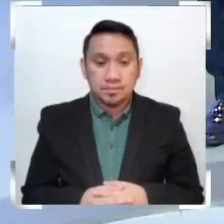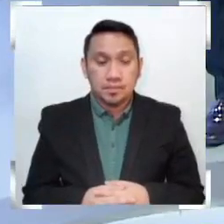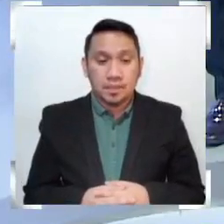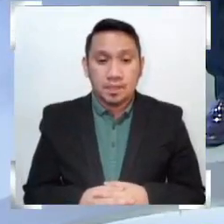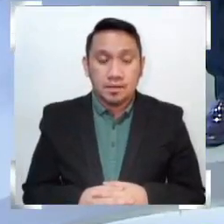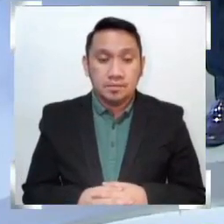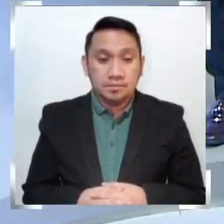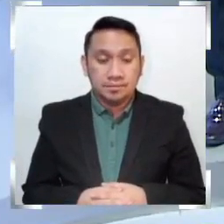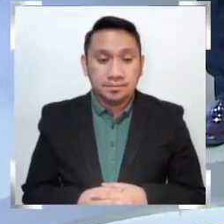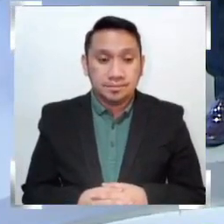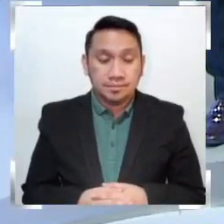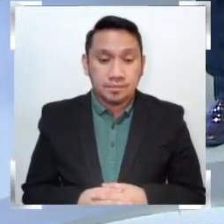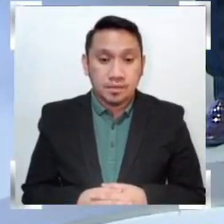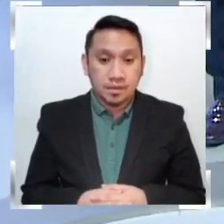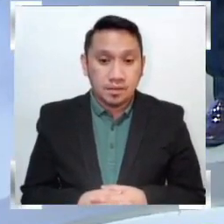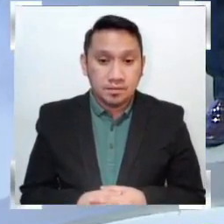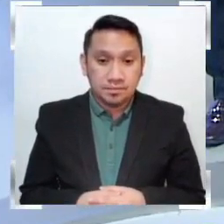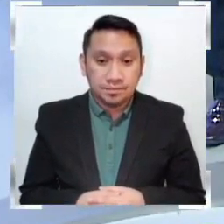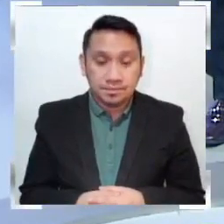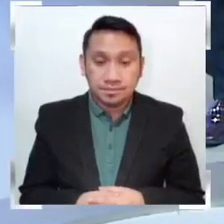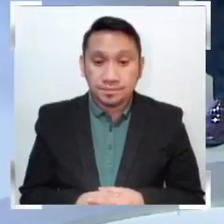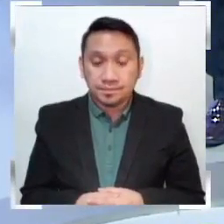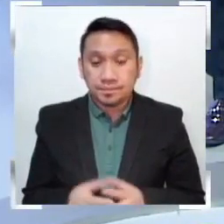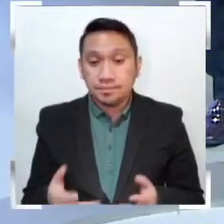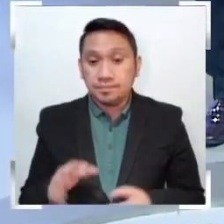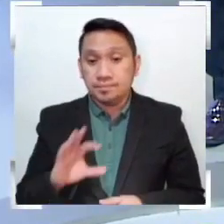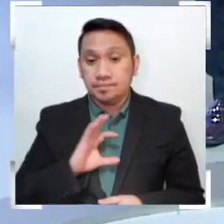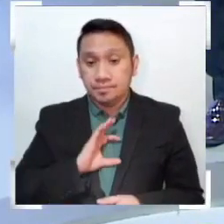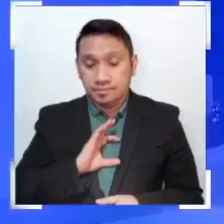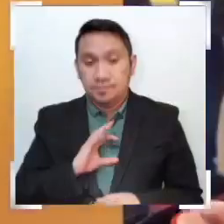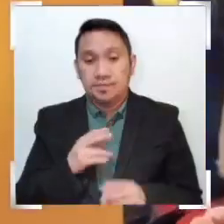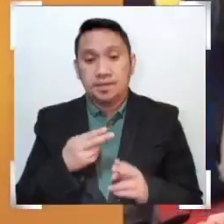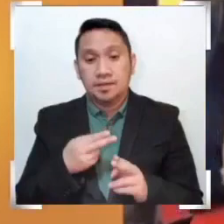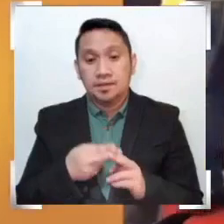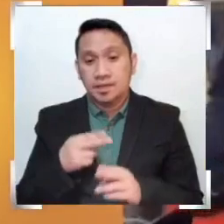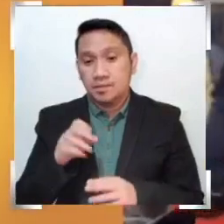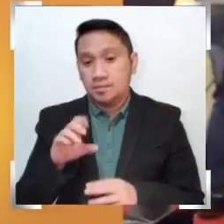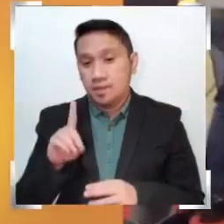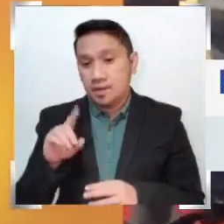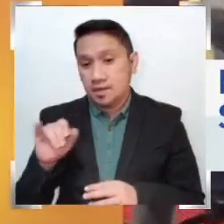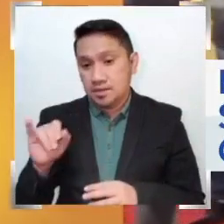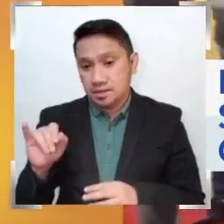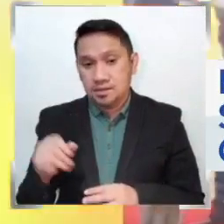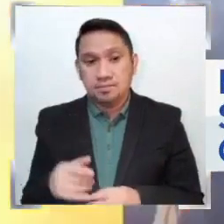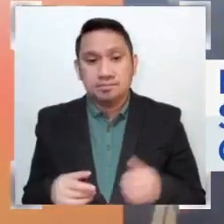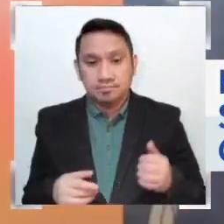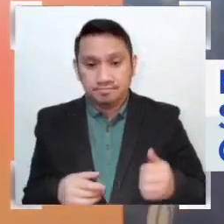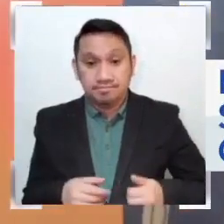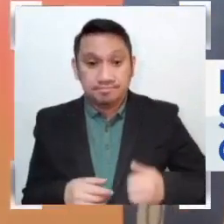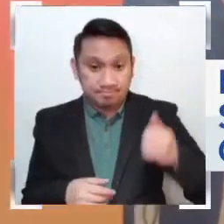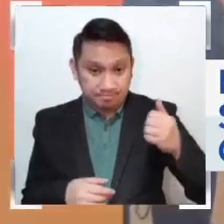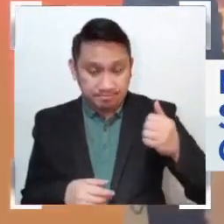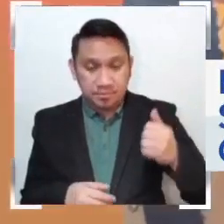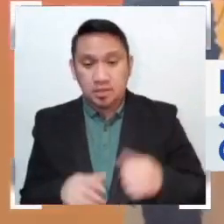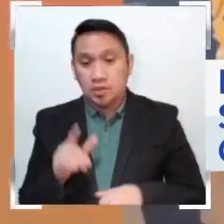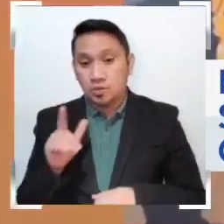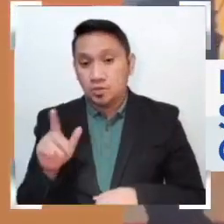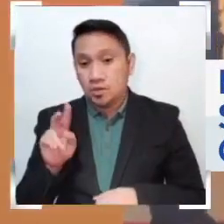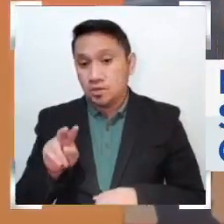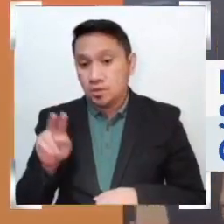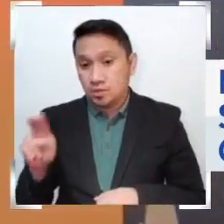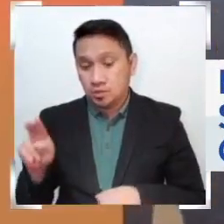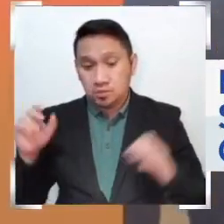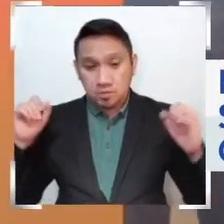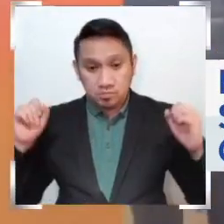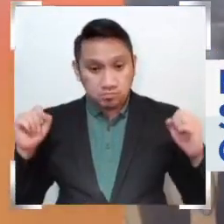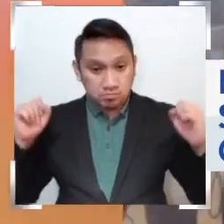Kapit ulit ang kauna-unang Pinoy Olympic gold medalist na si Heidelyn Diaz. Siya po ang nagreyna sa 2022 World Weightlifting